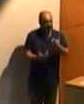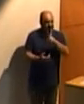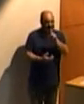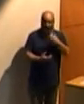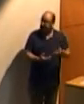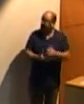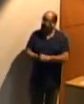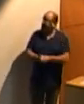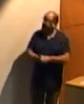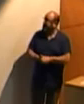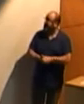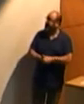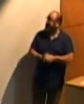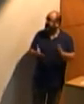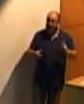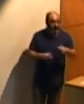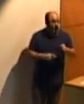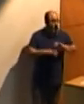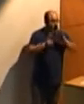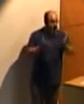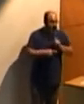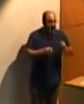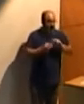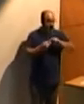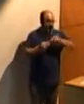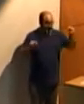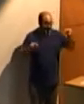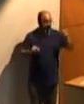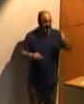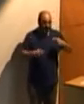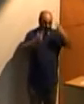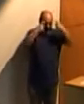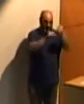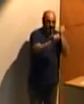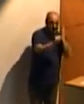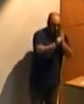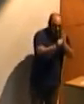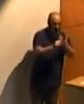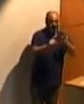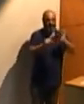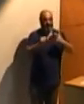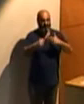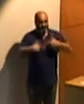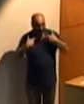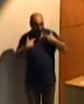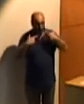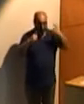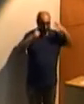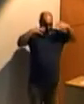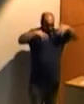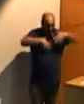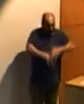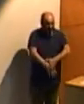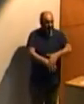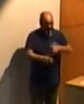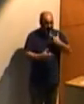parce qu'un effet tout n'est pas génétique et entre vécu notre psychisme ce que nous transmettons notre descendance et les flux en partie de notre